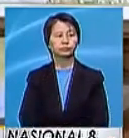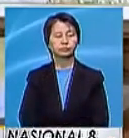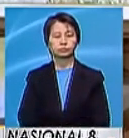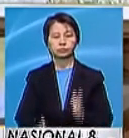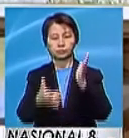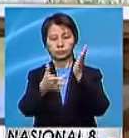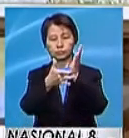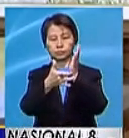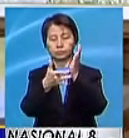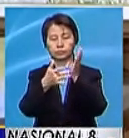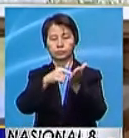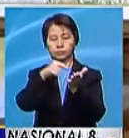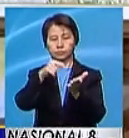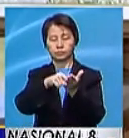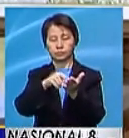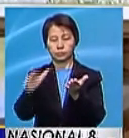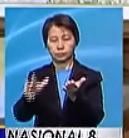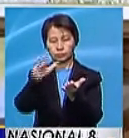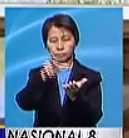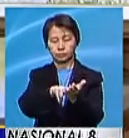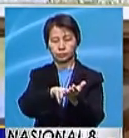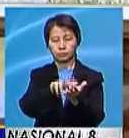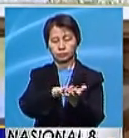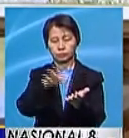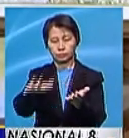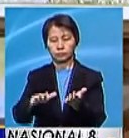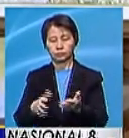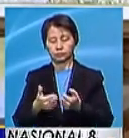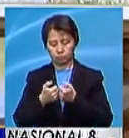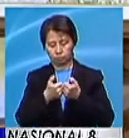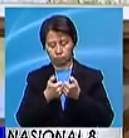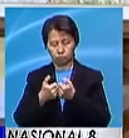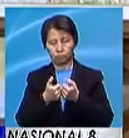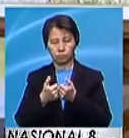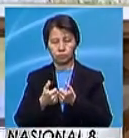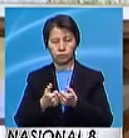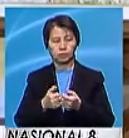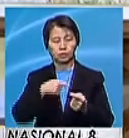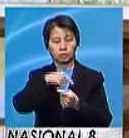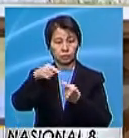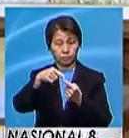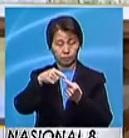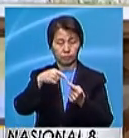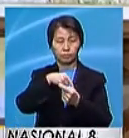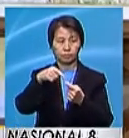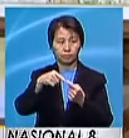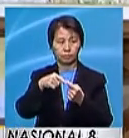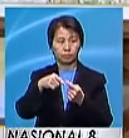merupakan teknologi aplikasi mobile, di mana apabila kita